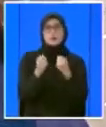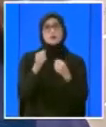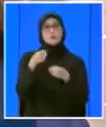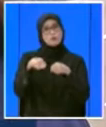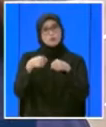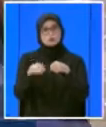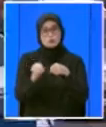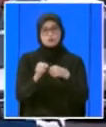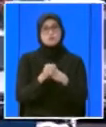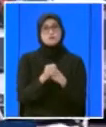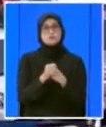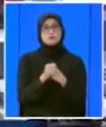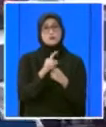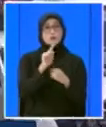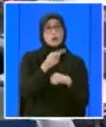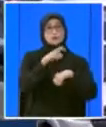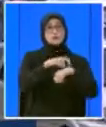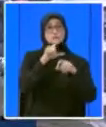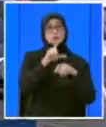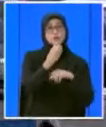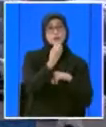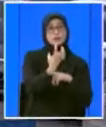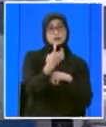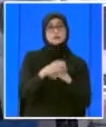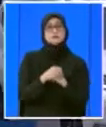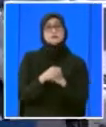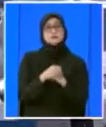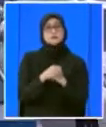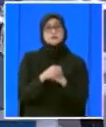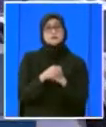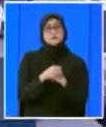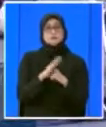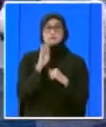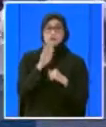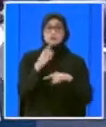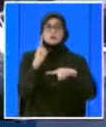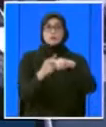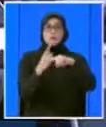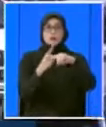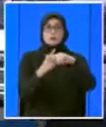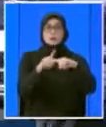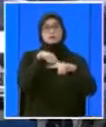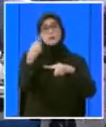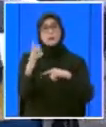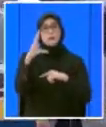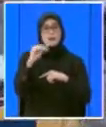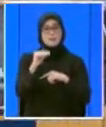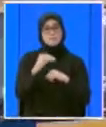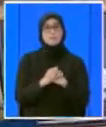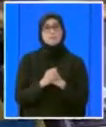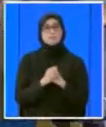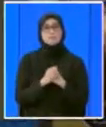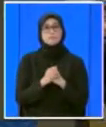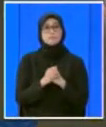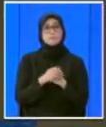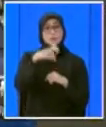juga motor sejak pukul 7 pagi tadi dan diperkirakan ini akan terus bertambah hingga nanti malam. Dan untuk kawasan ini sendiri